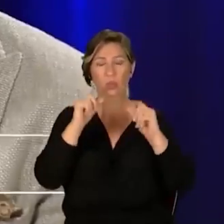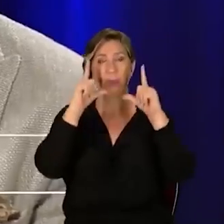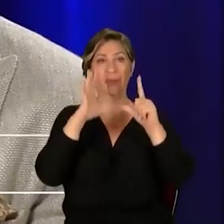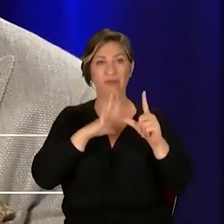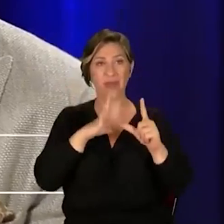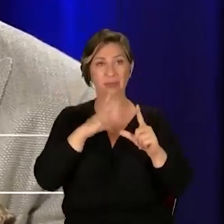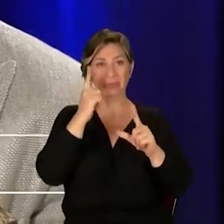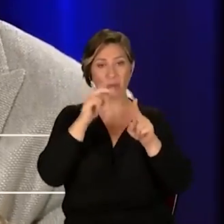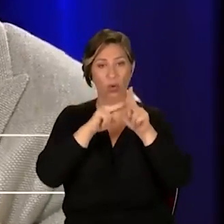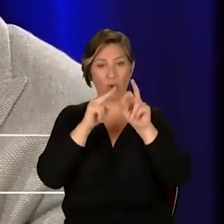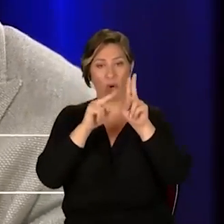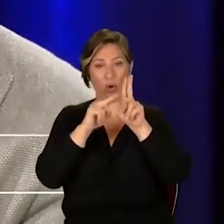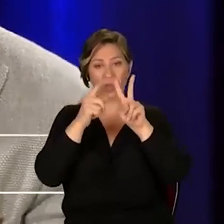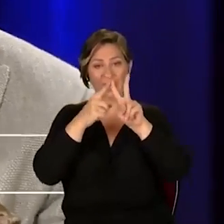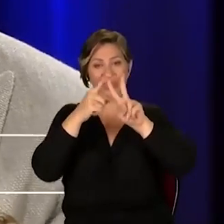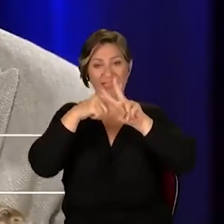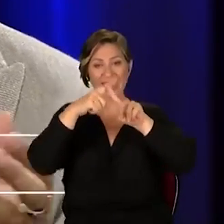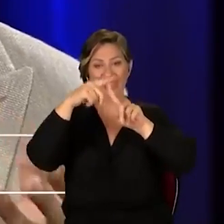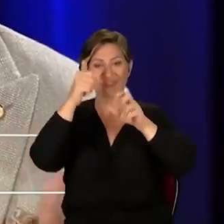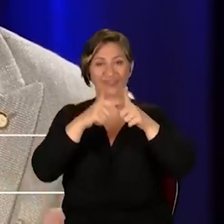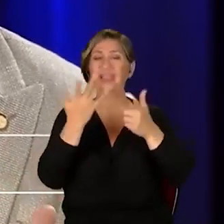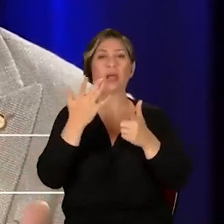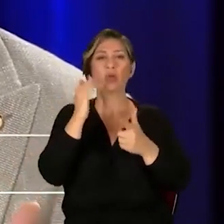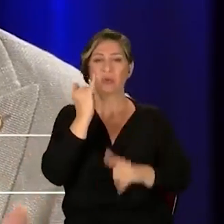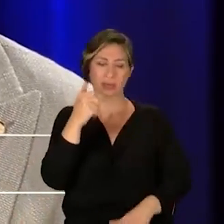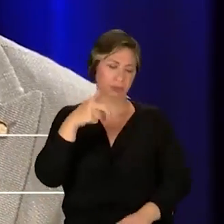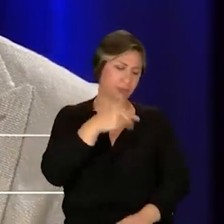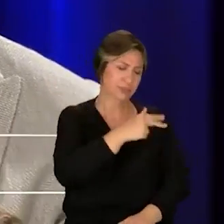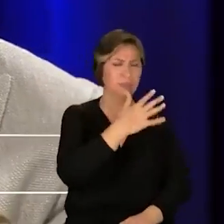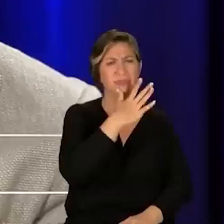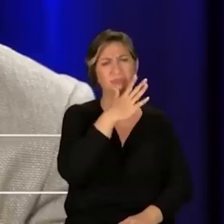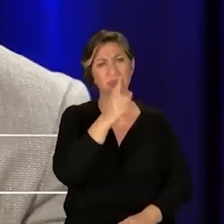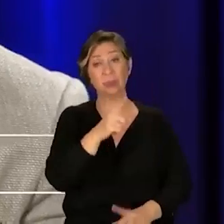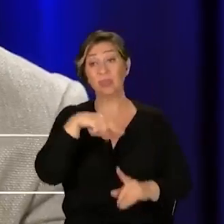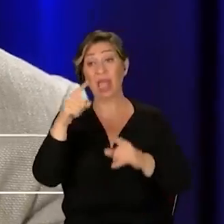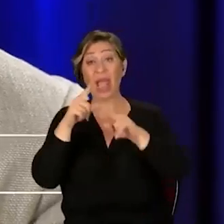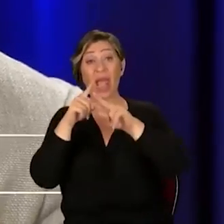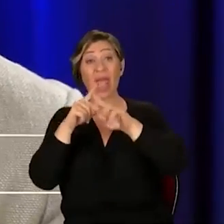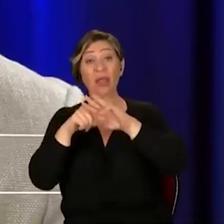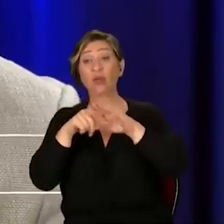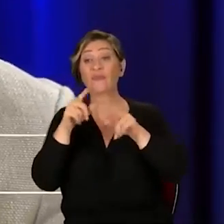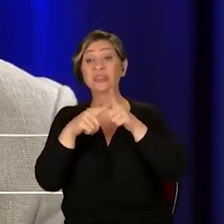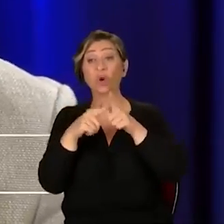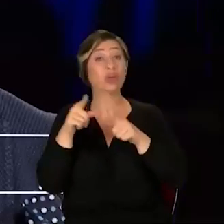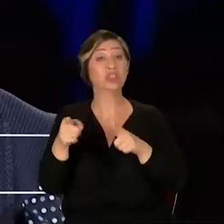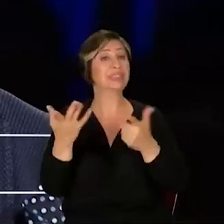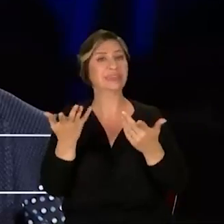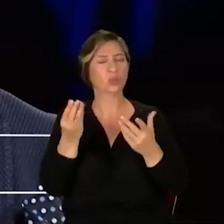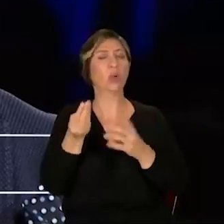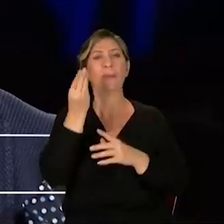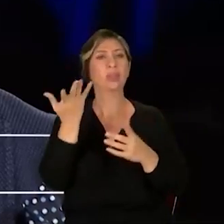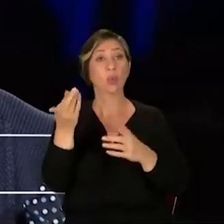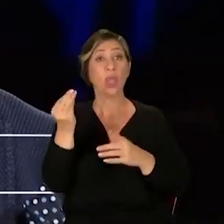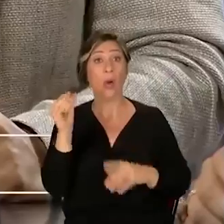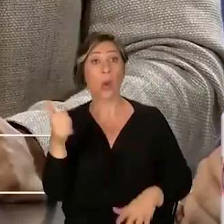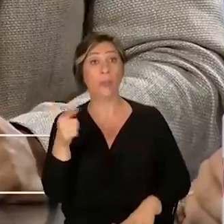Birisi kognitif. Yani siz uyandığınızı, tuvalete gittiğinizi hatırlarsınız. Bir de elektrofizyolojik uyanma. Şimdi elektrofizyolojik uyanma bizim için